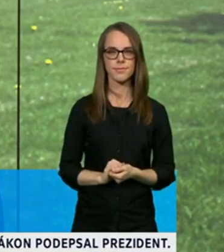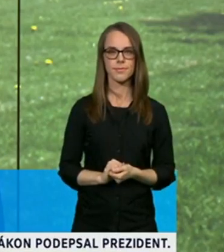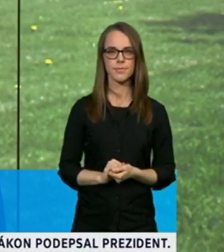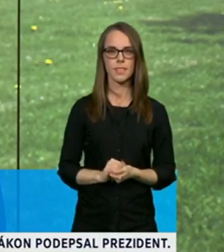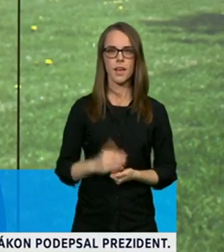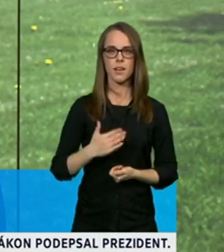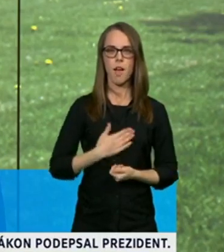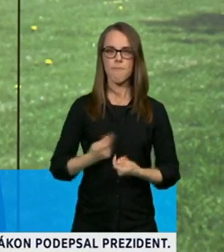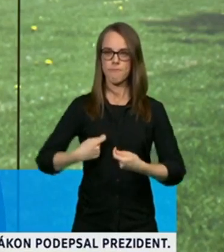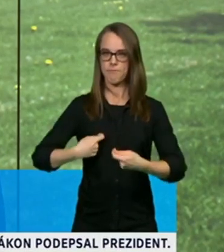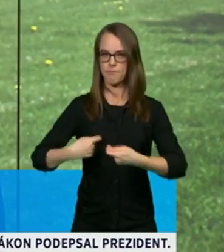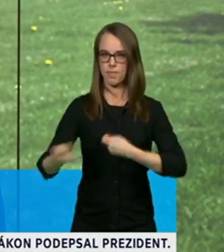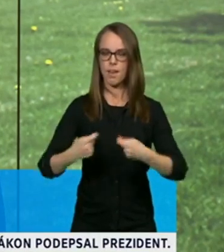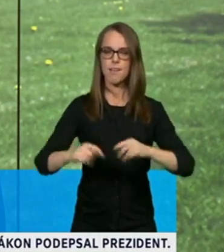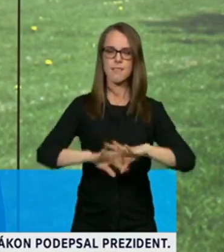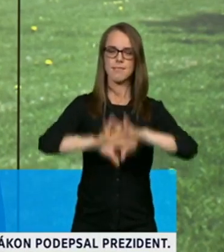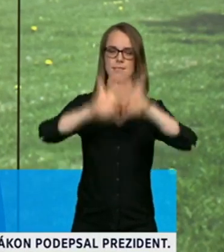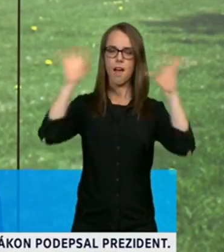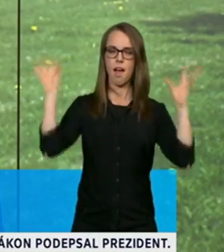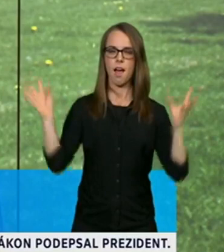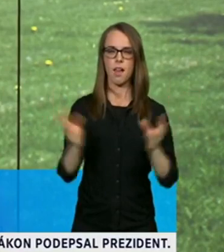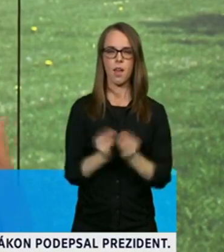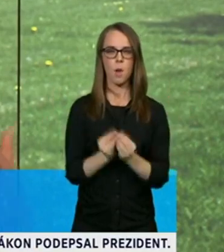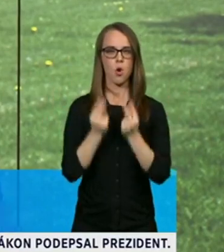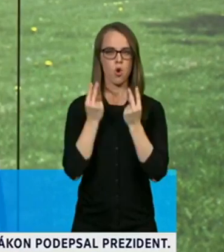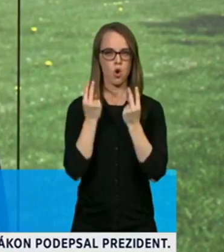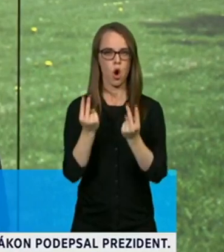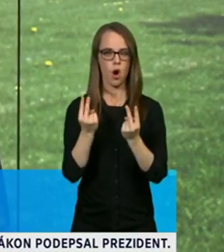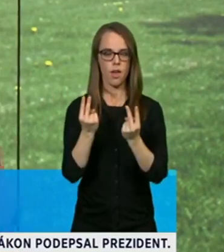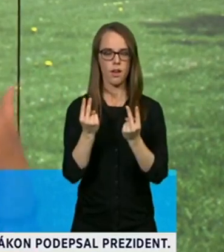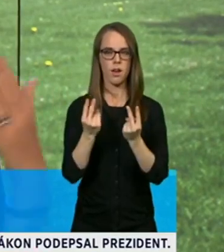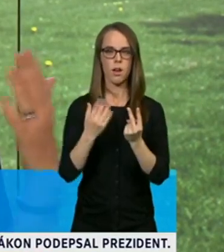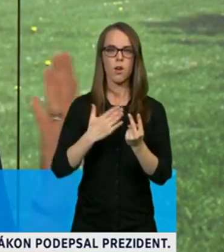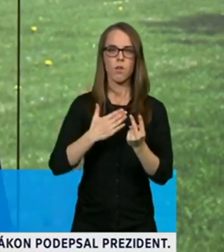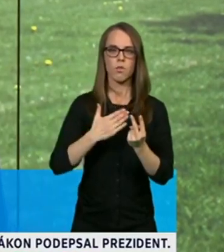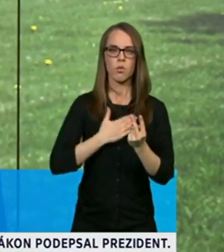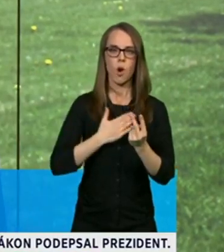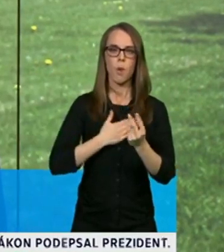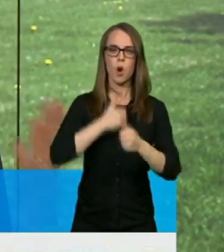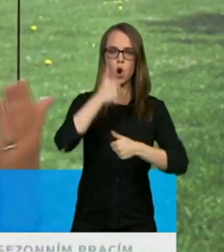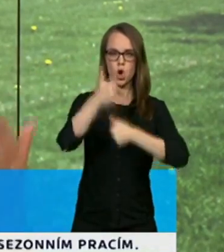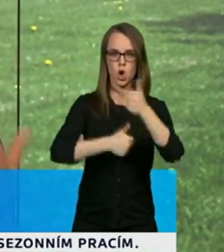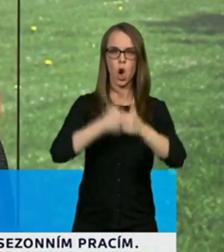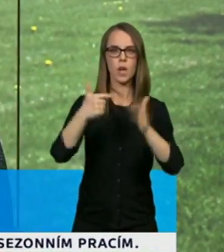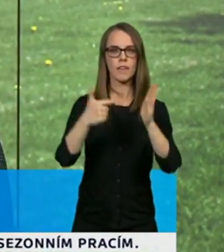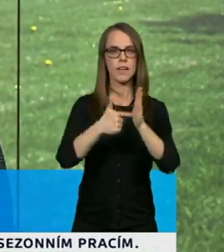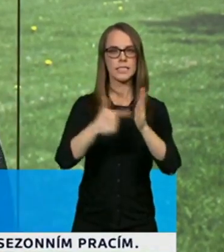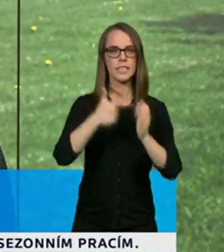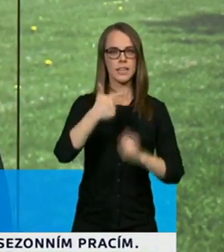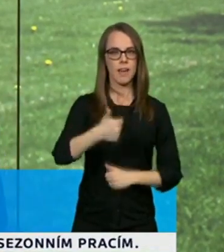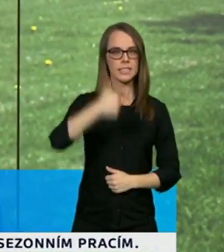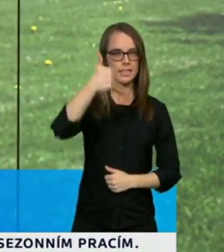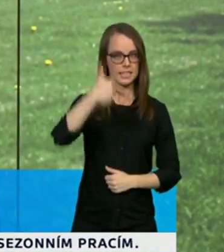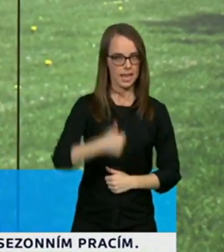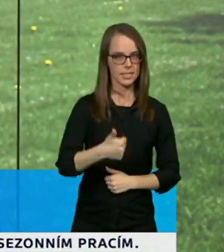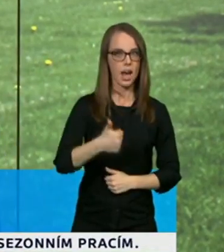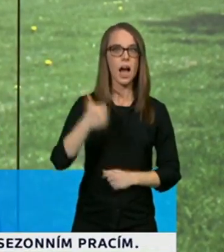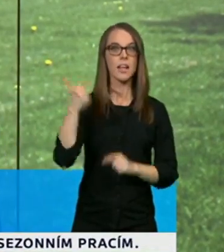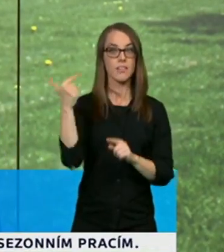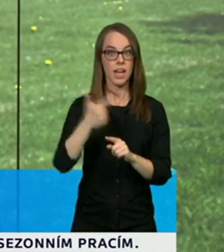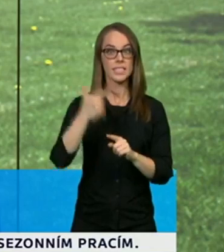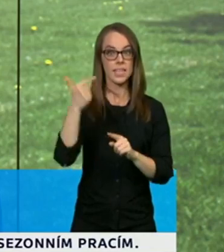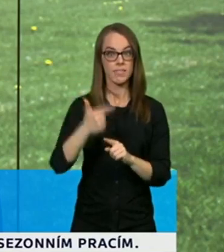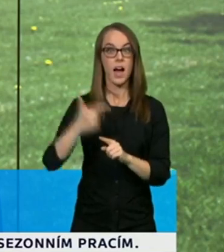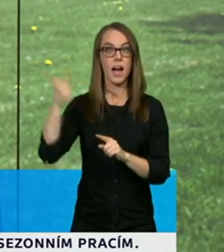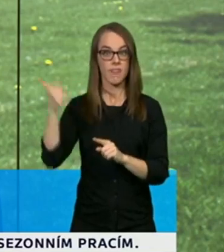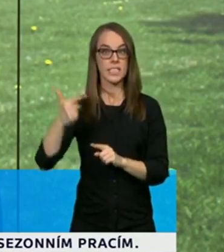návrhu zákona o státním rozpočtu České republiky, a teď je to myšleno na léta 21, 22, 23, to znamená v těch